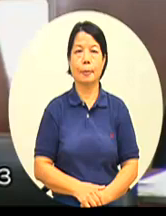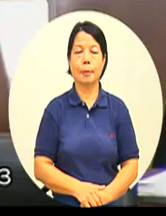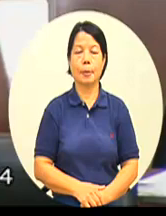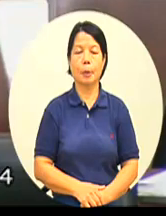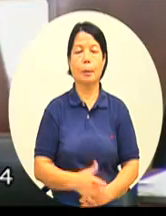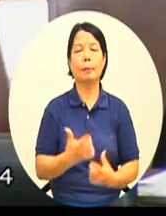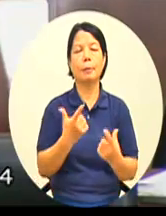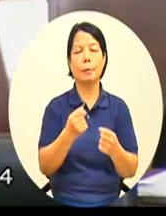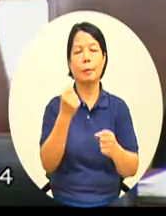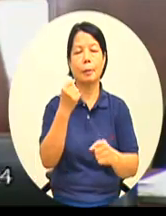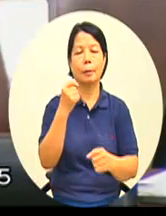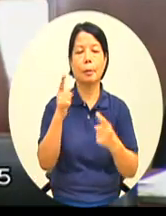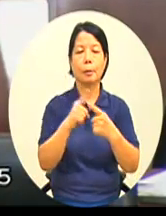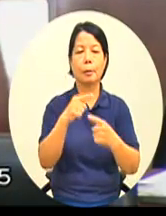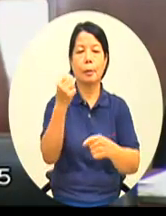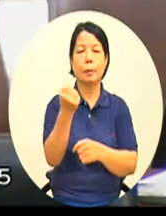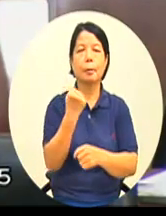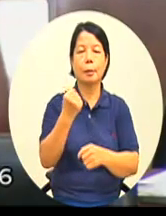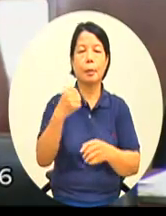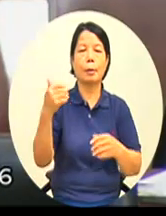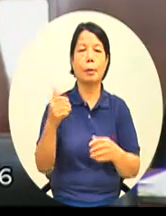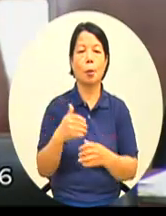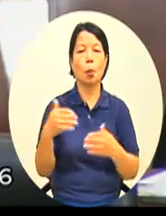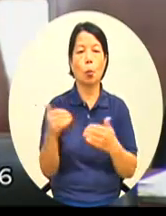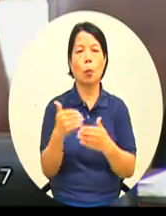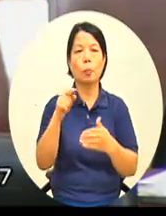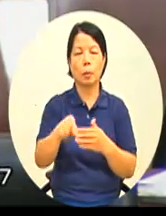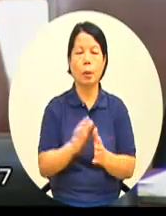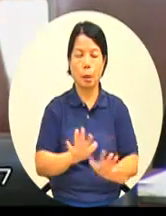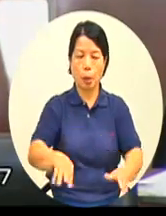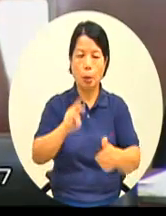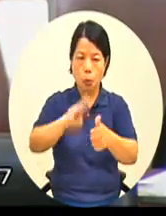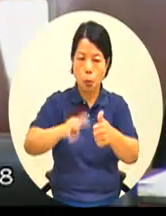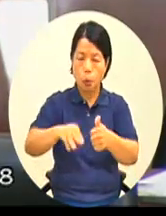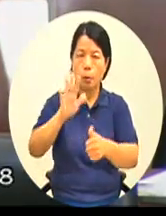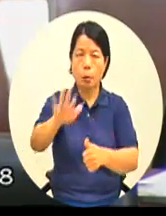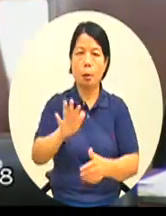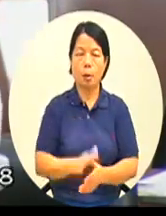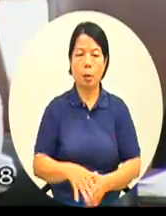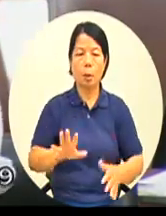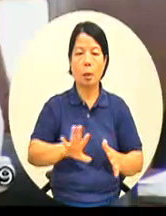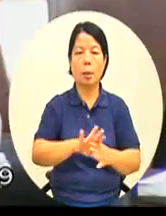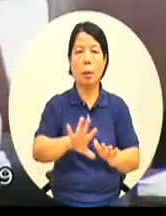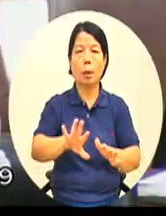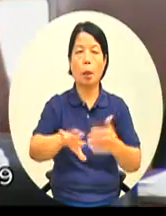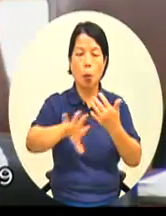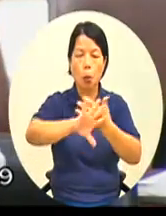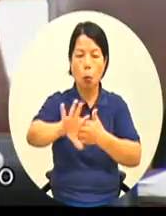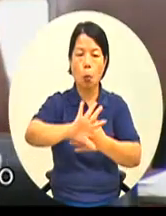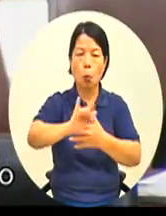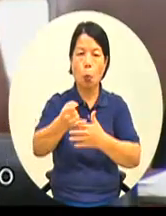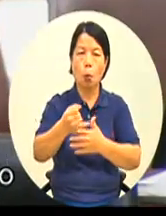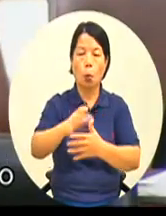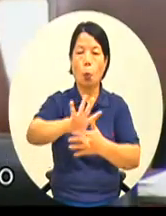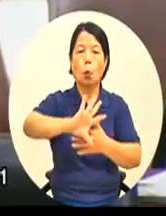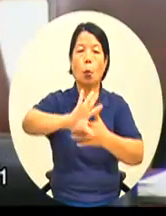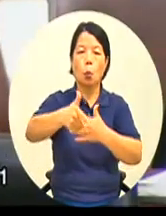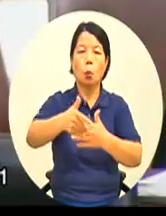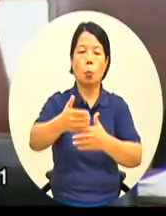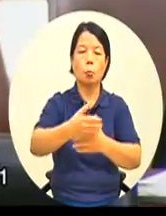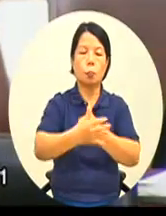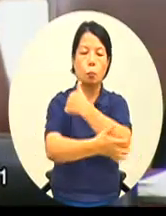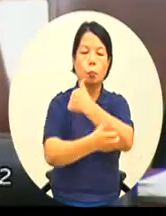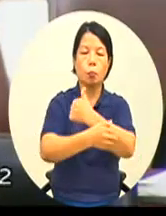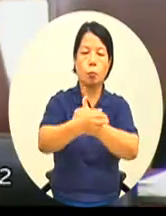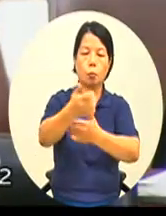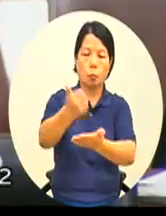问题吼。除了你们训练以外，现在很多我看到很多都是透过外劳来服务。那有些我想不管是